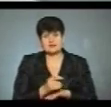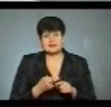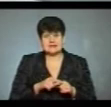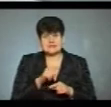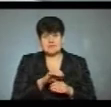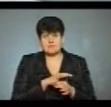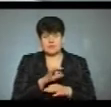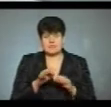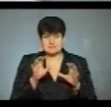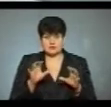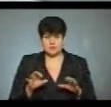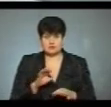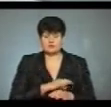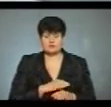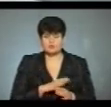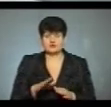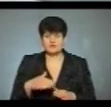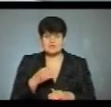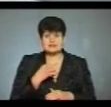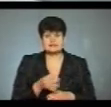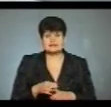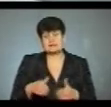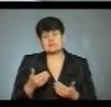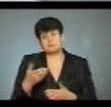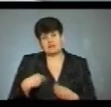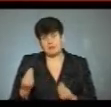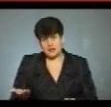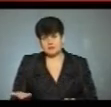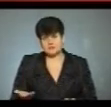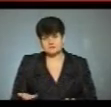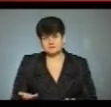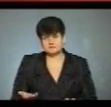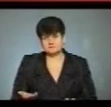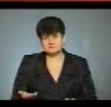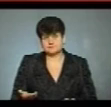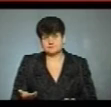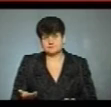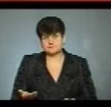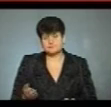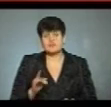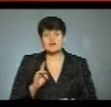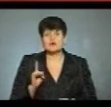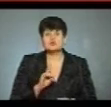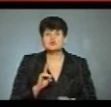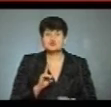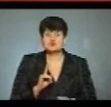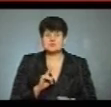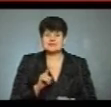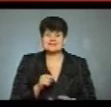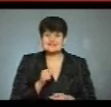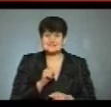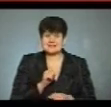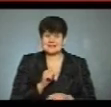проєкт закону про спілкові стороні і сказати, нате, ми вам надали. Ну, власне, що з